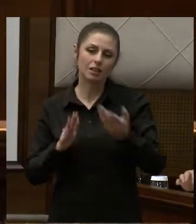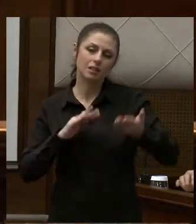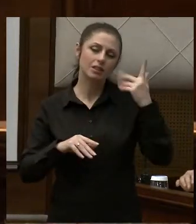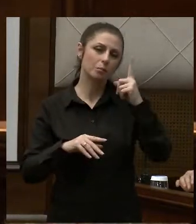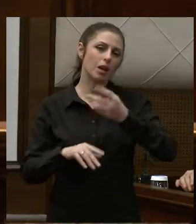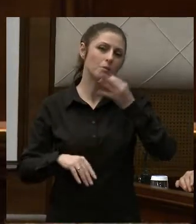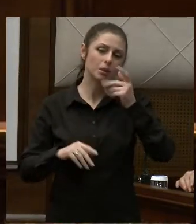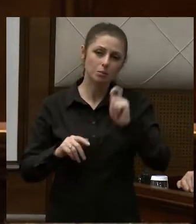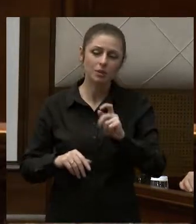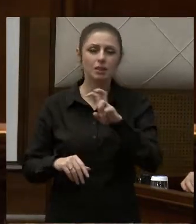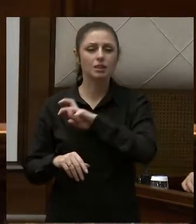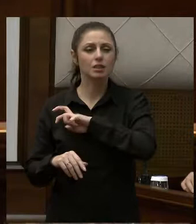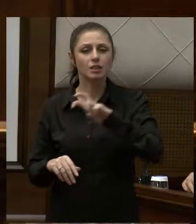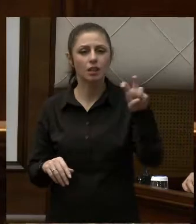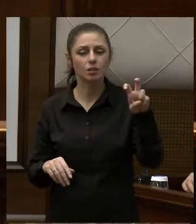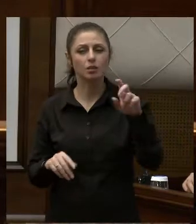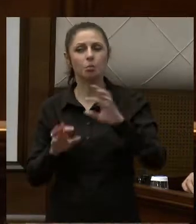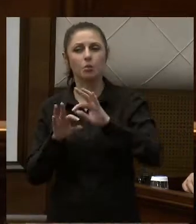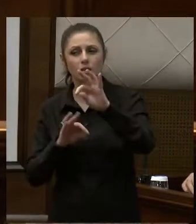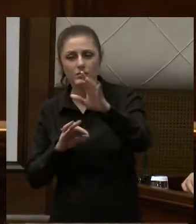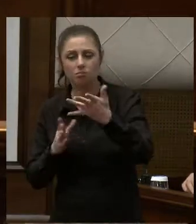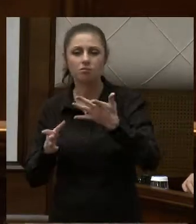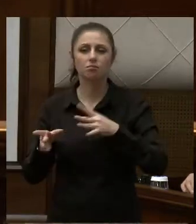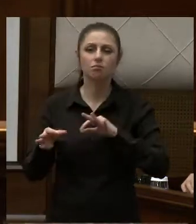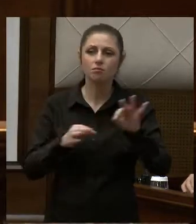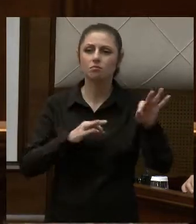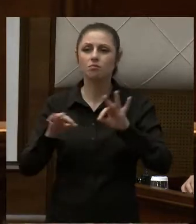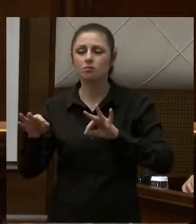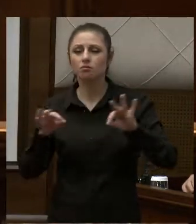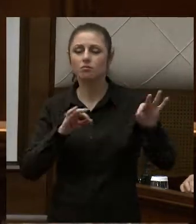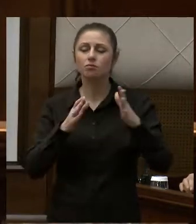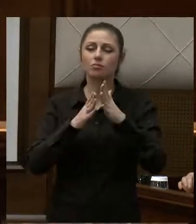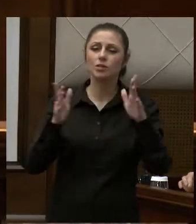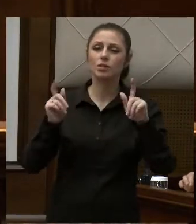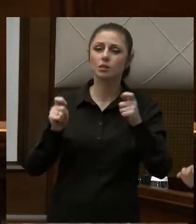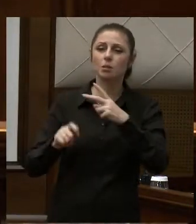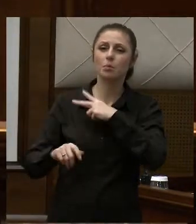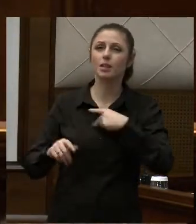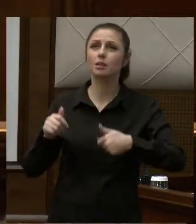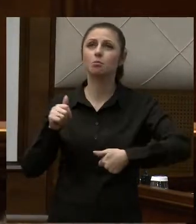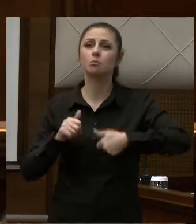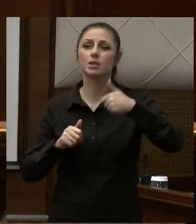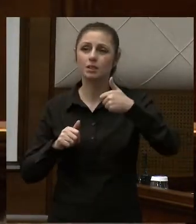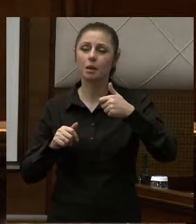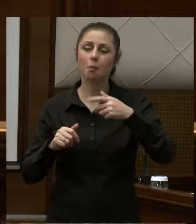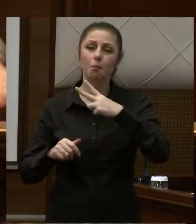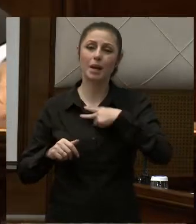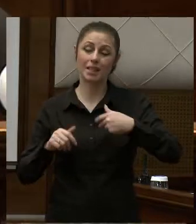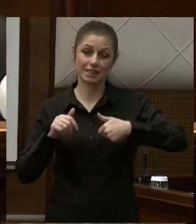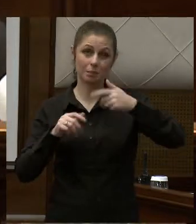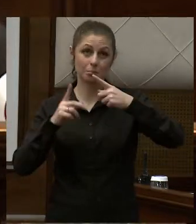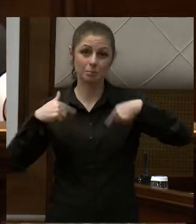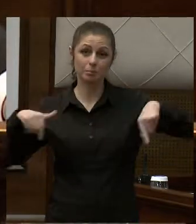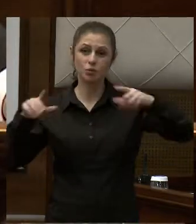yapıyor. Efendim 800 liraya mal olması, metrekaresi 800 liraya mal olması gereken Büyükçekmece Belediye binasının, belediye sarayının